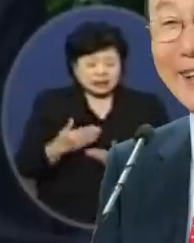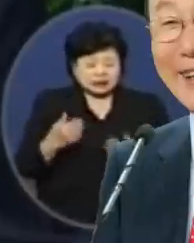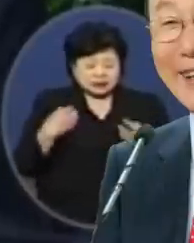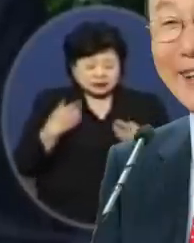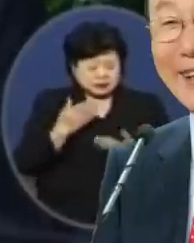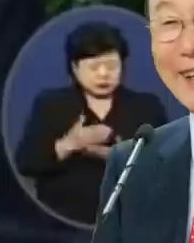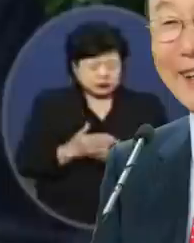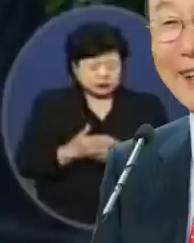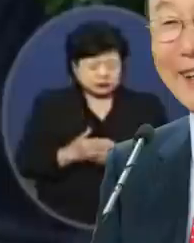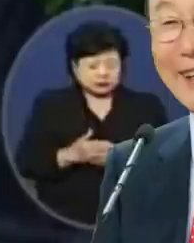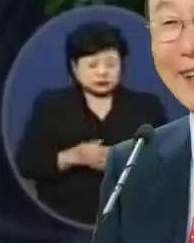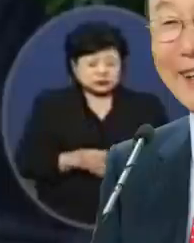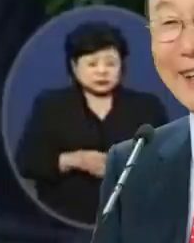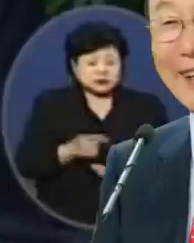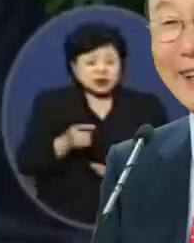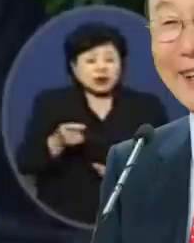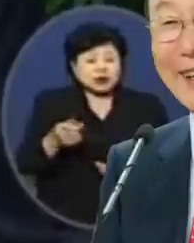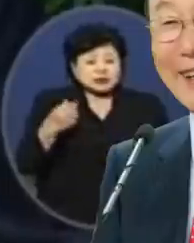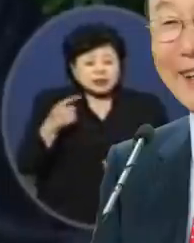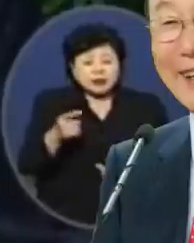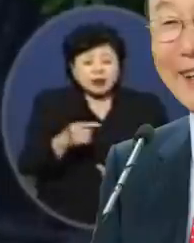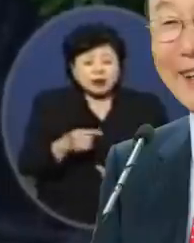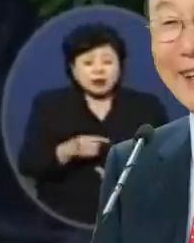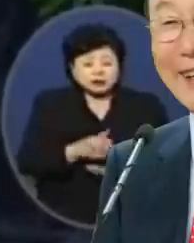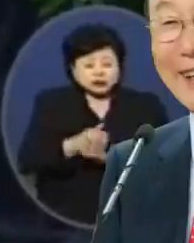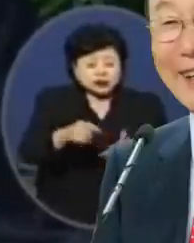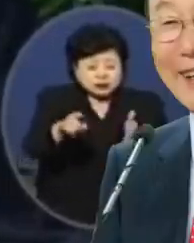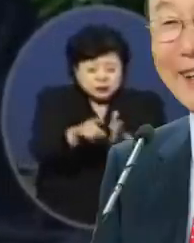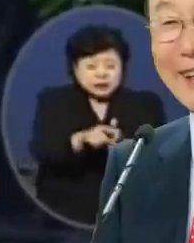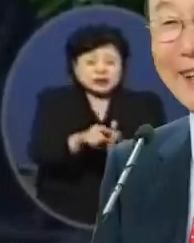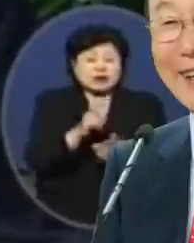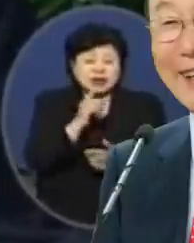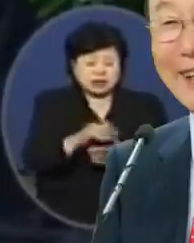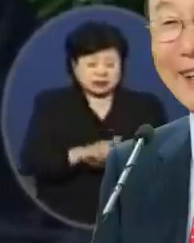한다. 네가 한 일은 나를 믿고 살아.